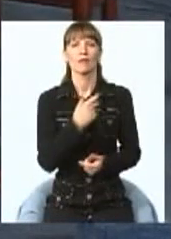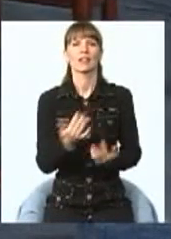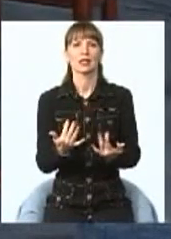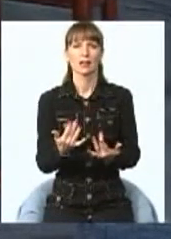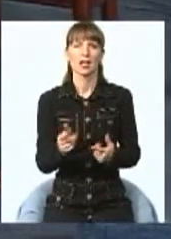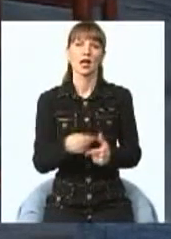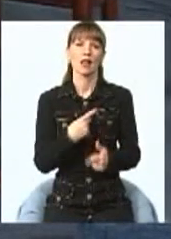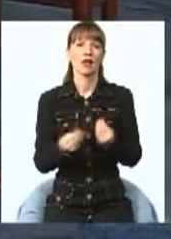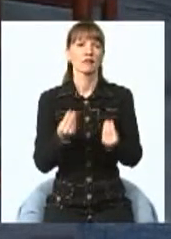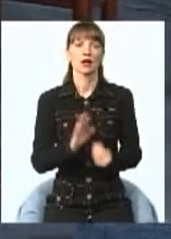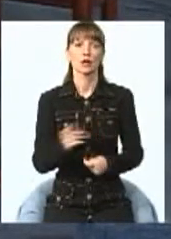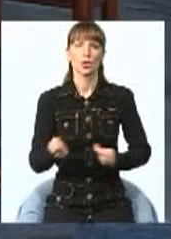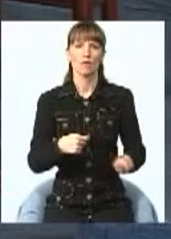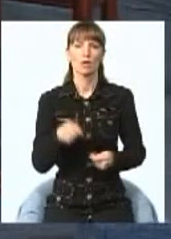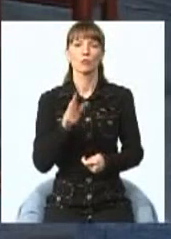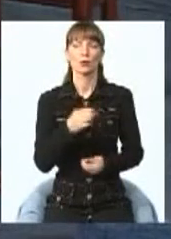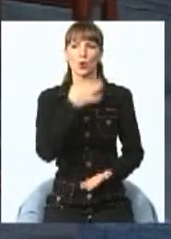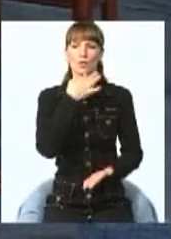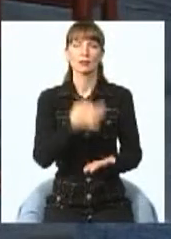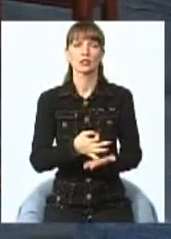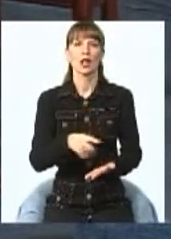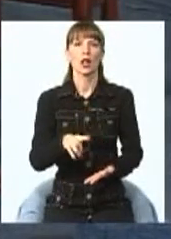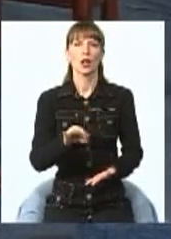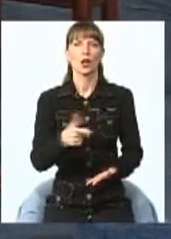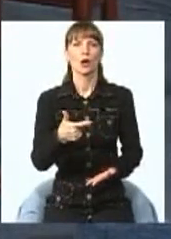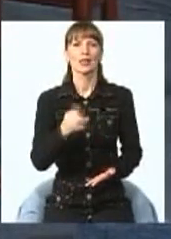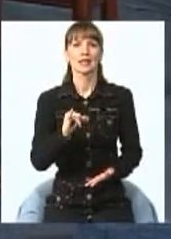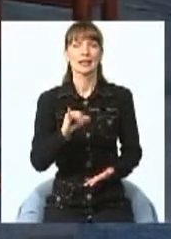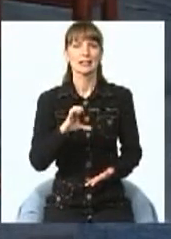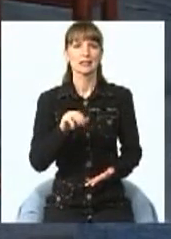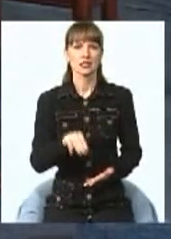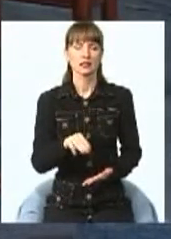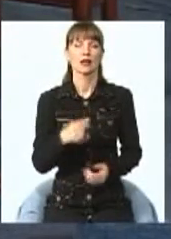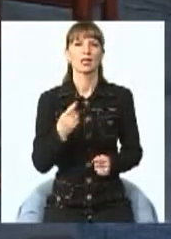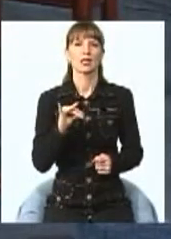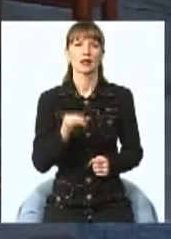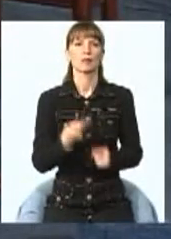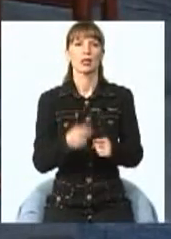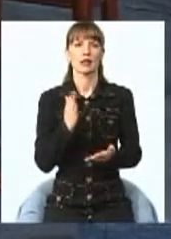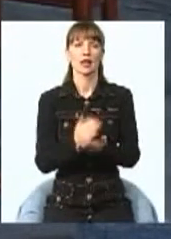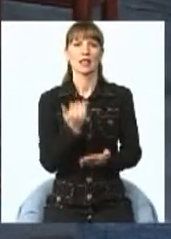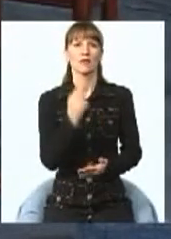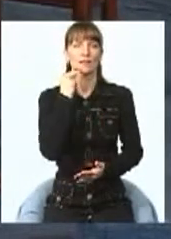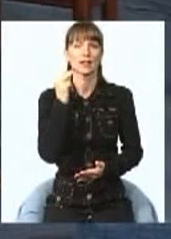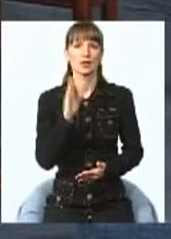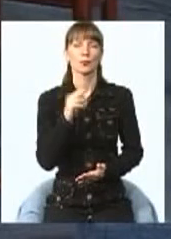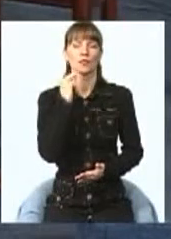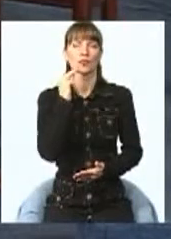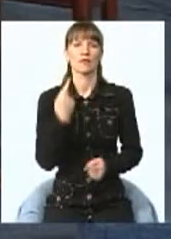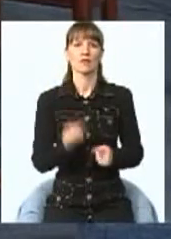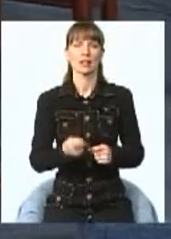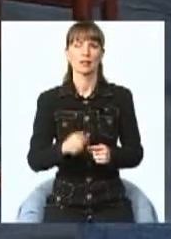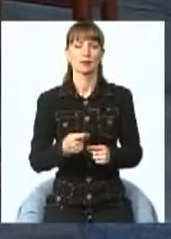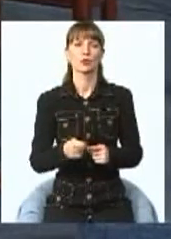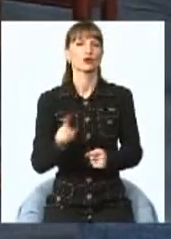то тут буде відповідати логіст. І саме цьому є його вина, так, його будуть звинувачувати в цьому.